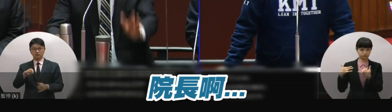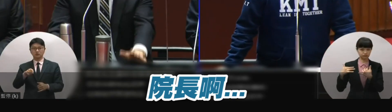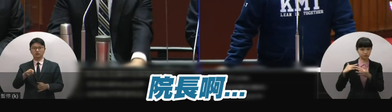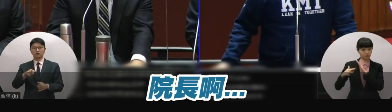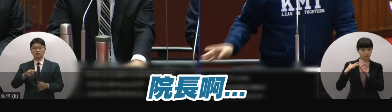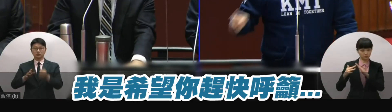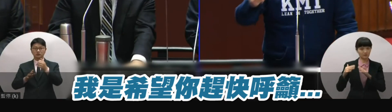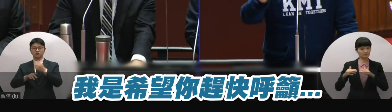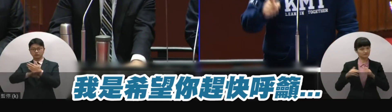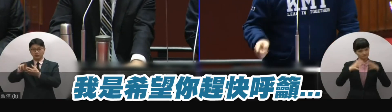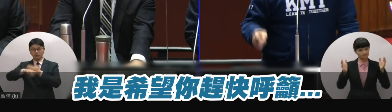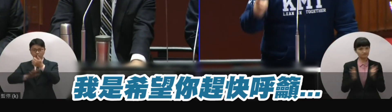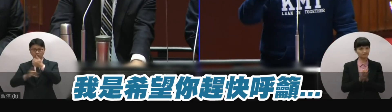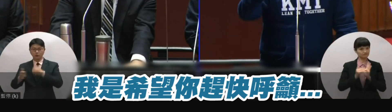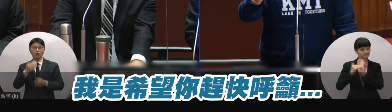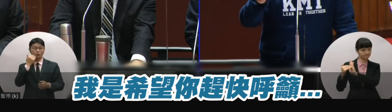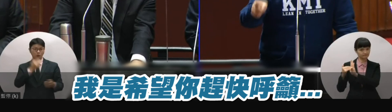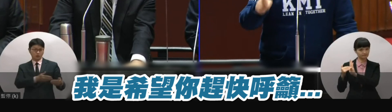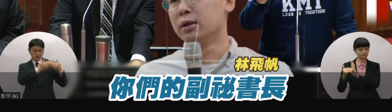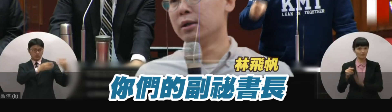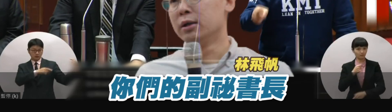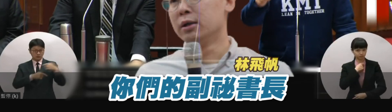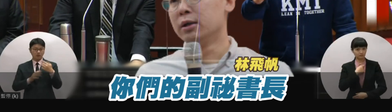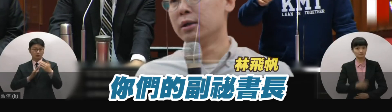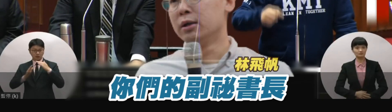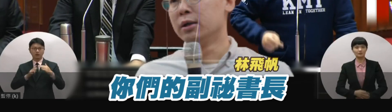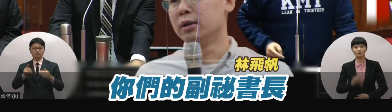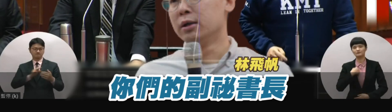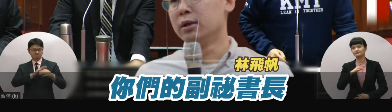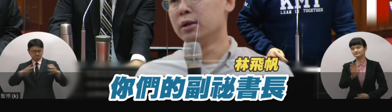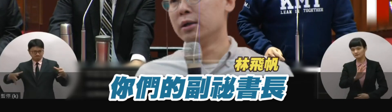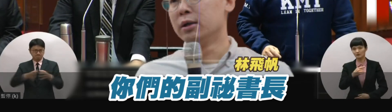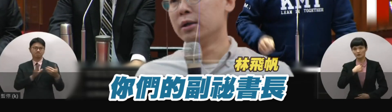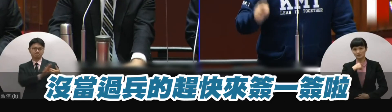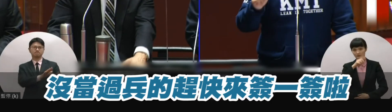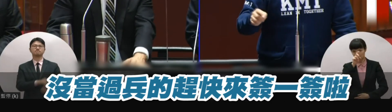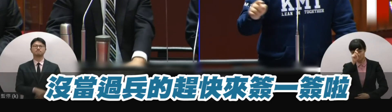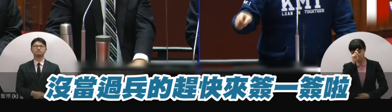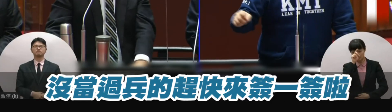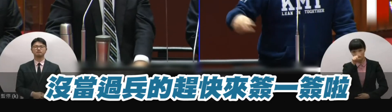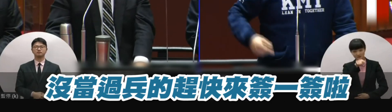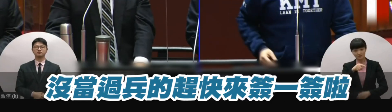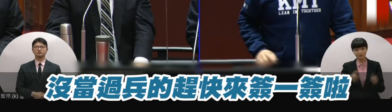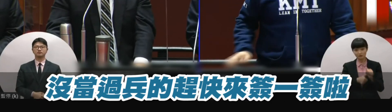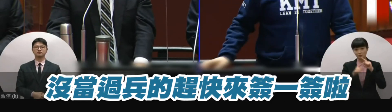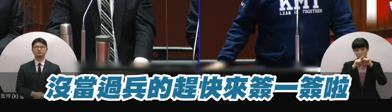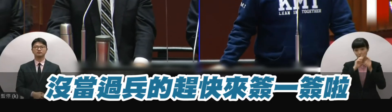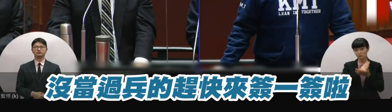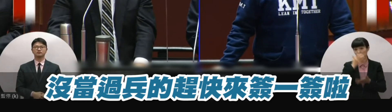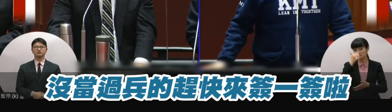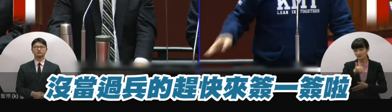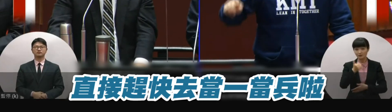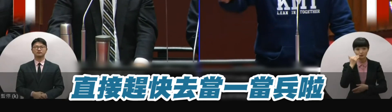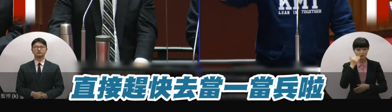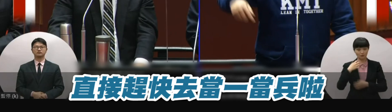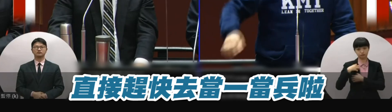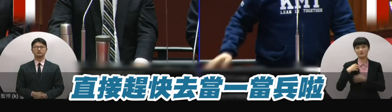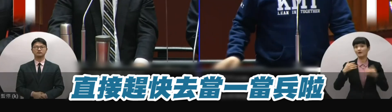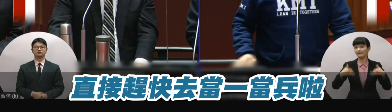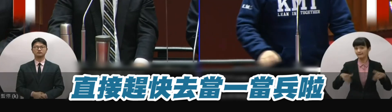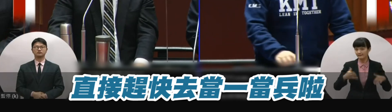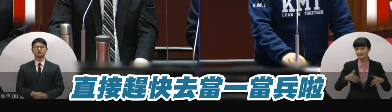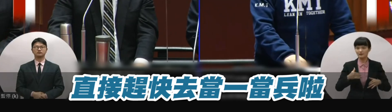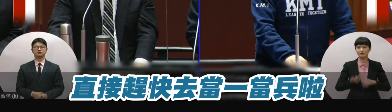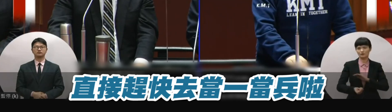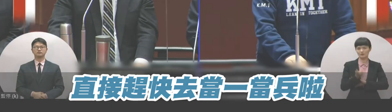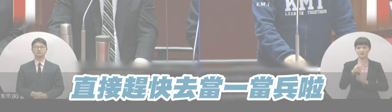举国 院长啊，我是希望你赶快呼吁你们的副秘书长，没有当过兵的赶快来签一签呐，直接赶快去